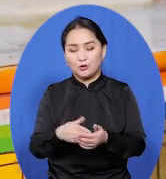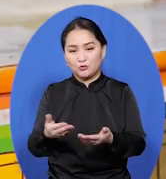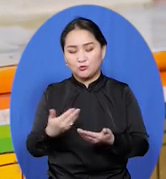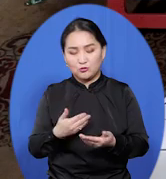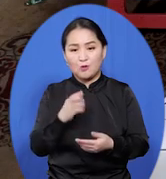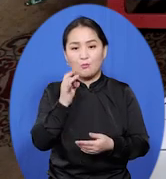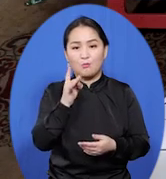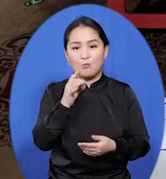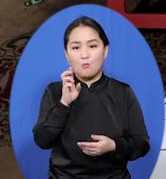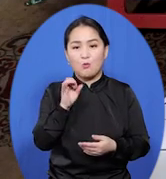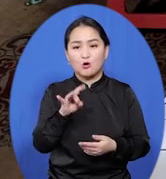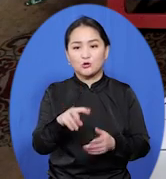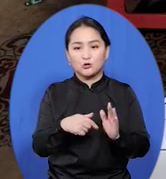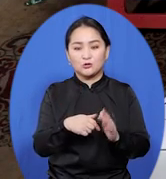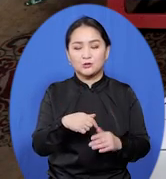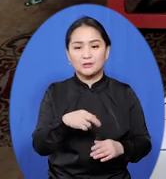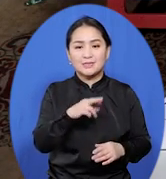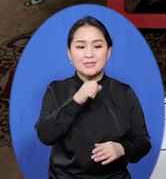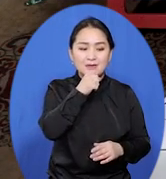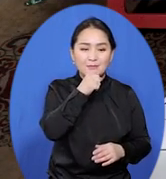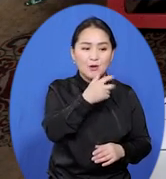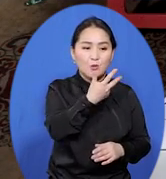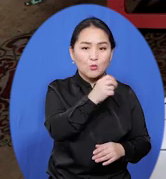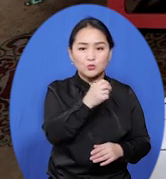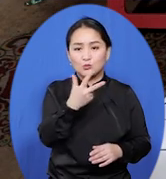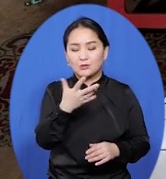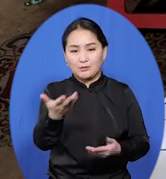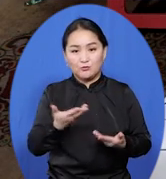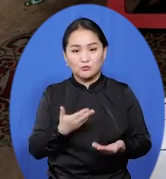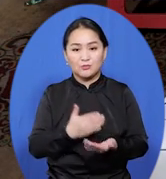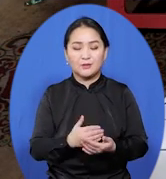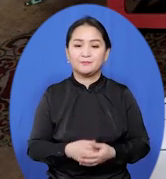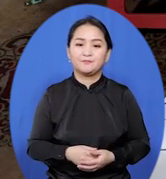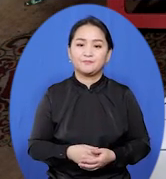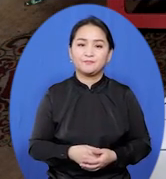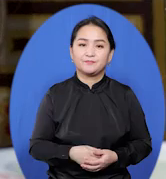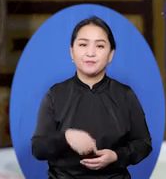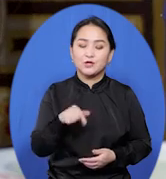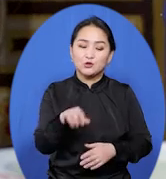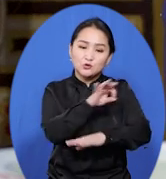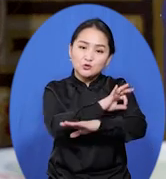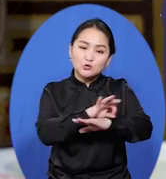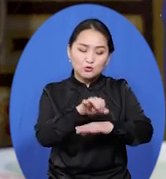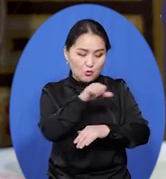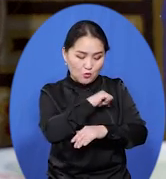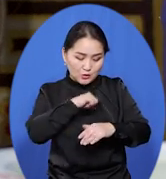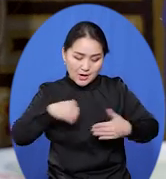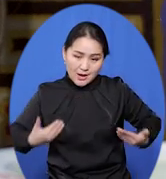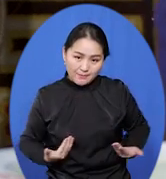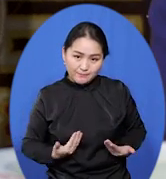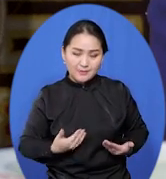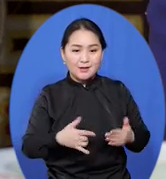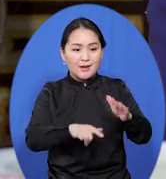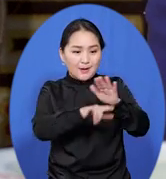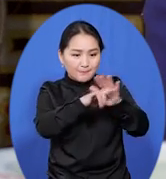чинь 40 мянгаар. Борлон юугаа зүсэг юм аа бол 35-аар авч өгсөн. Тэгэхээр яг энэ одоо төсөл өөрөө